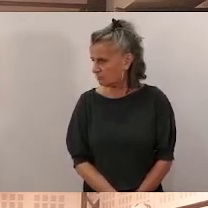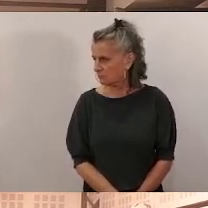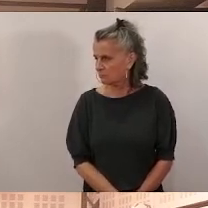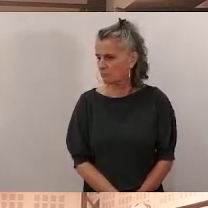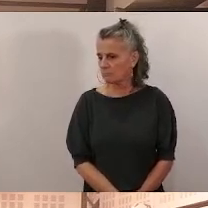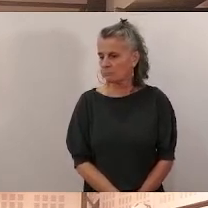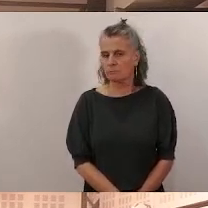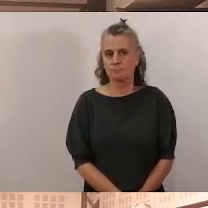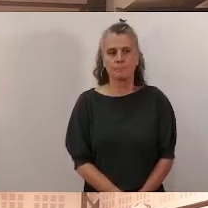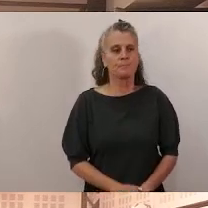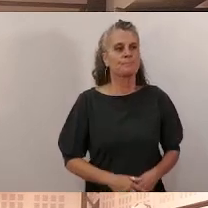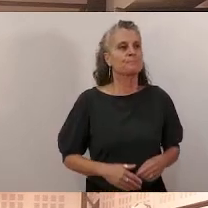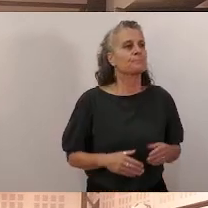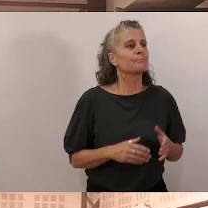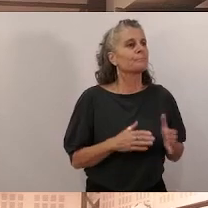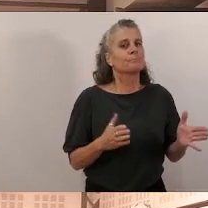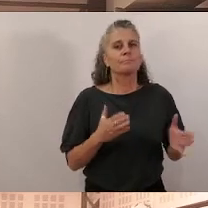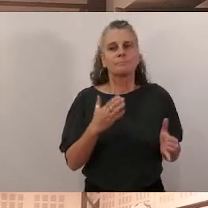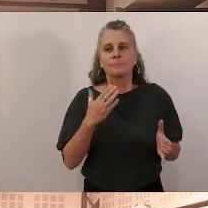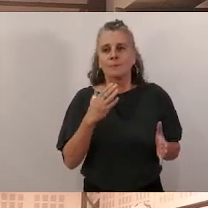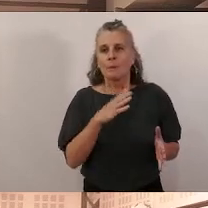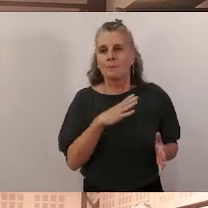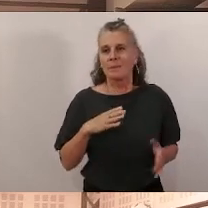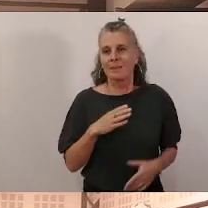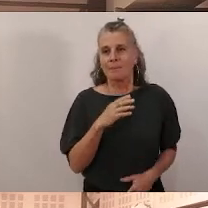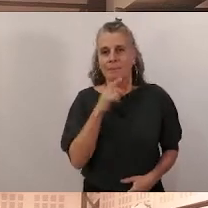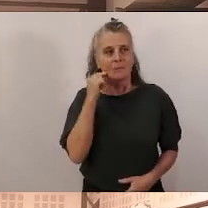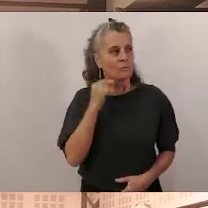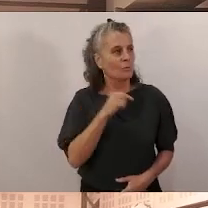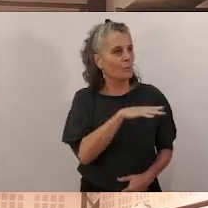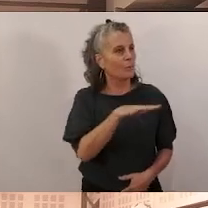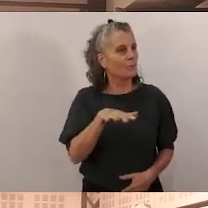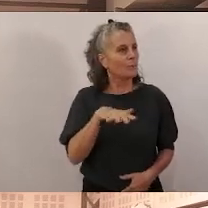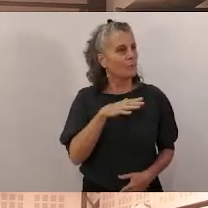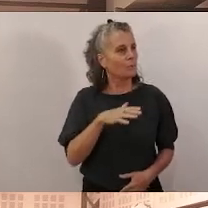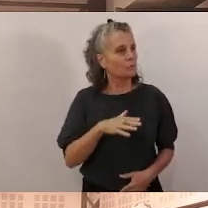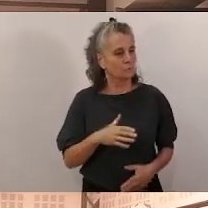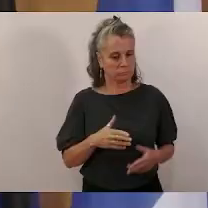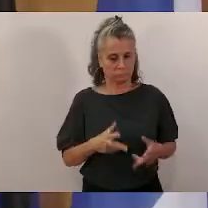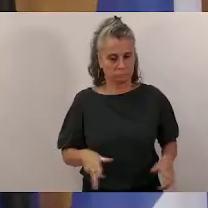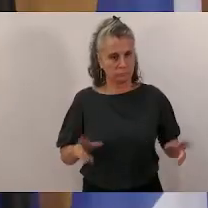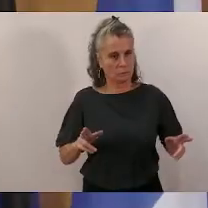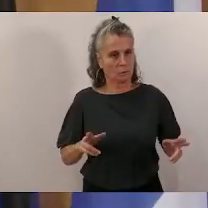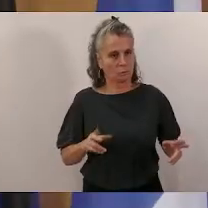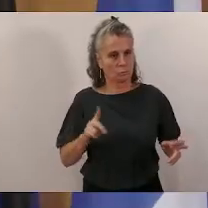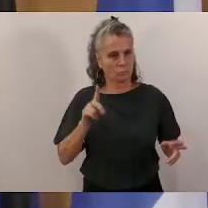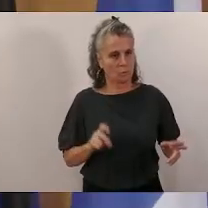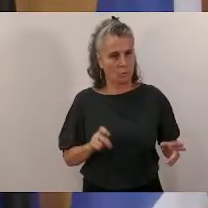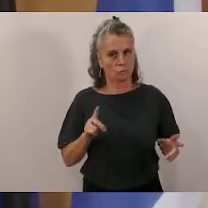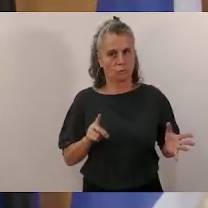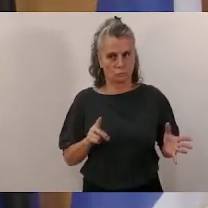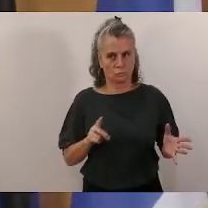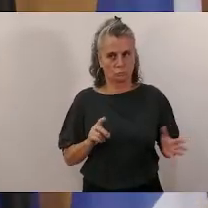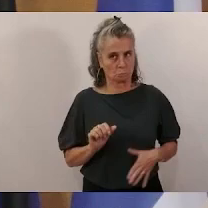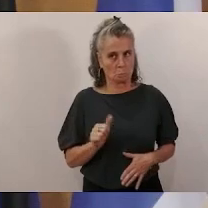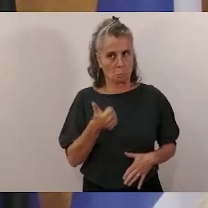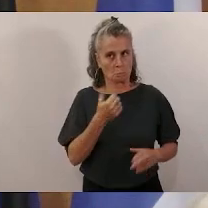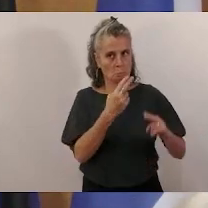Je vous demande votre attention, mesdames, messieurs, nous allons pouvoir commencer. Je vais ouvrir la séance par l'appel.